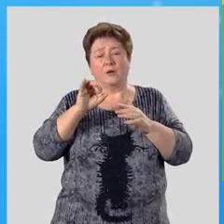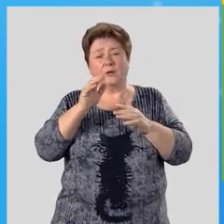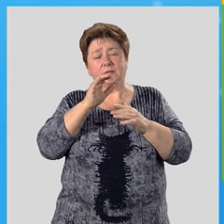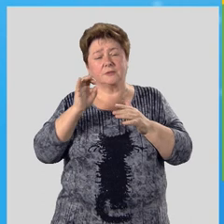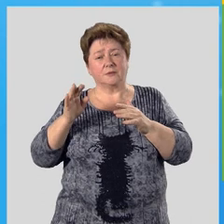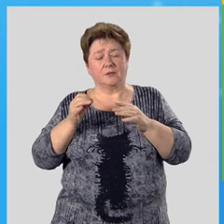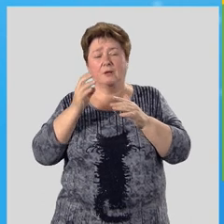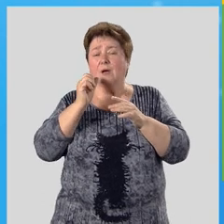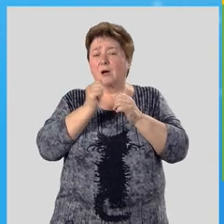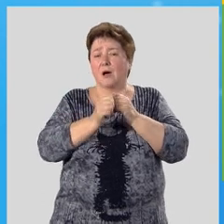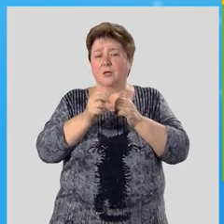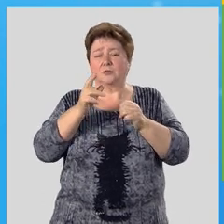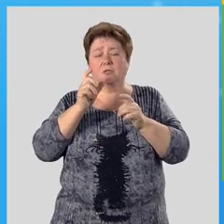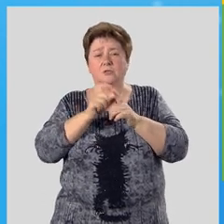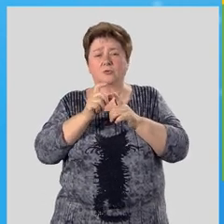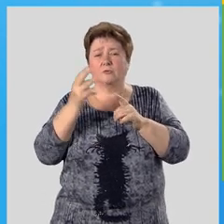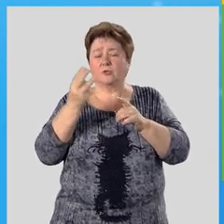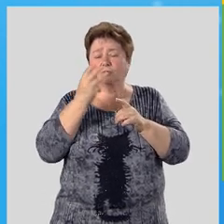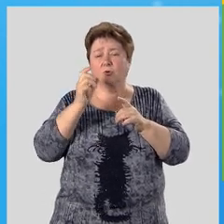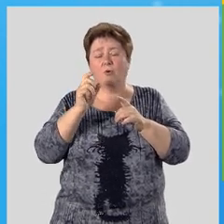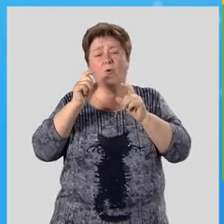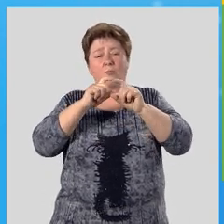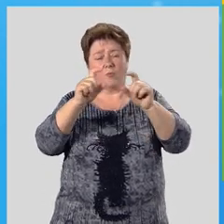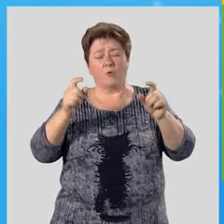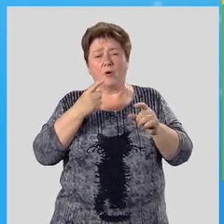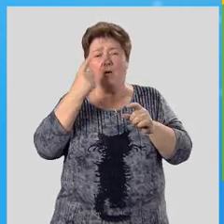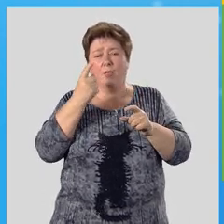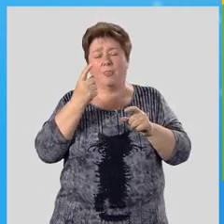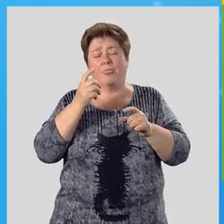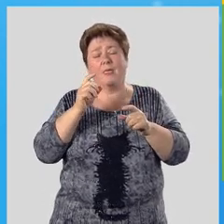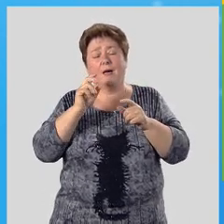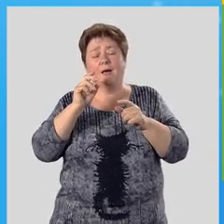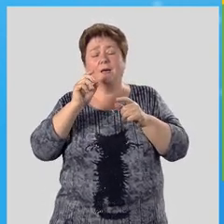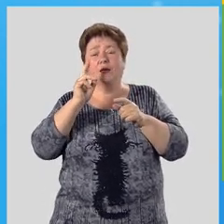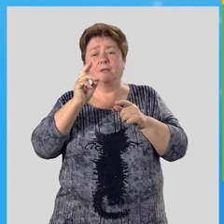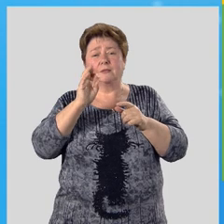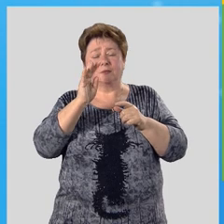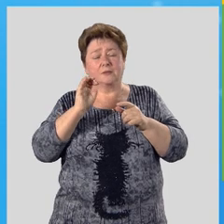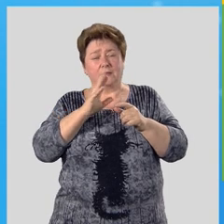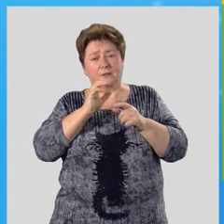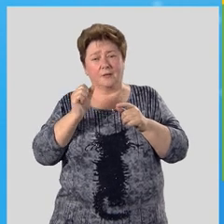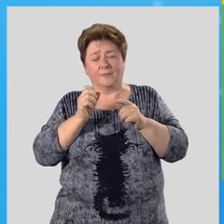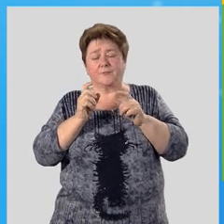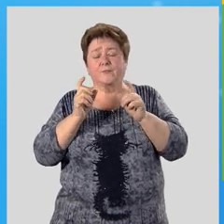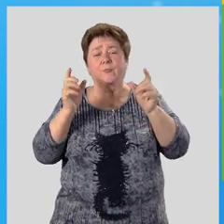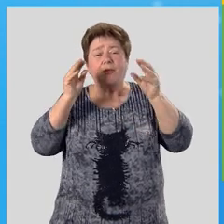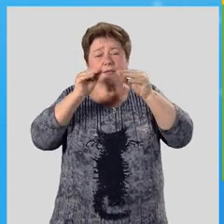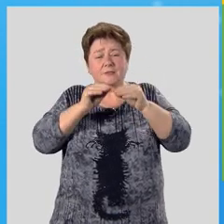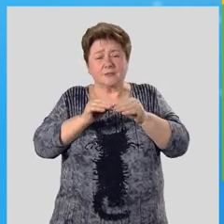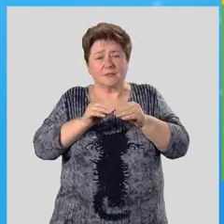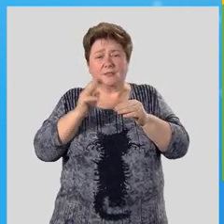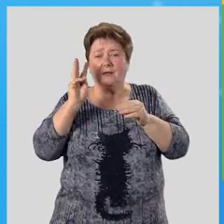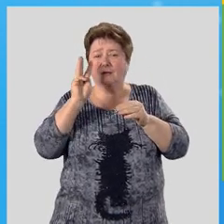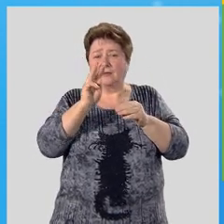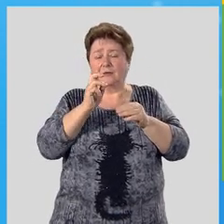а каждое слово из трех букв – это одна аминокислота. Соединяя трехбуквенные